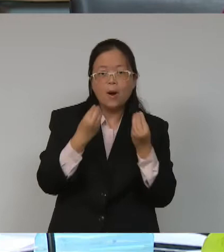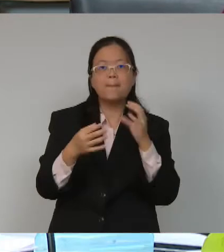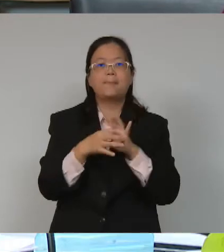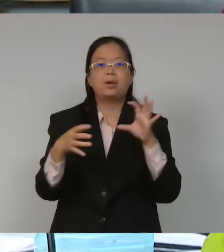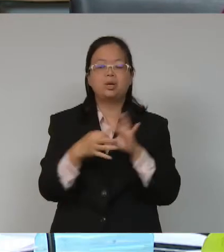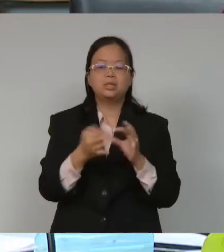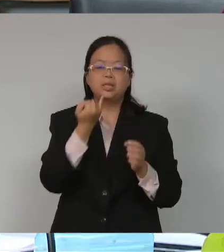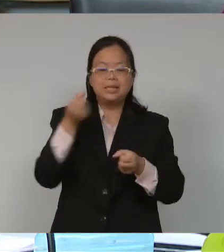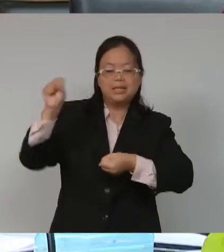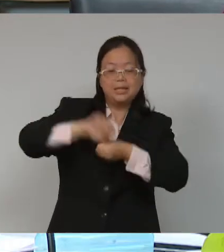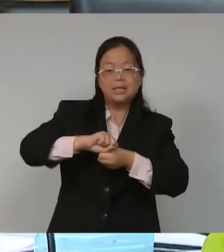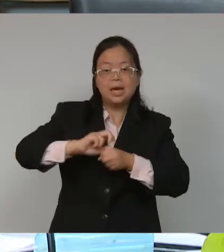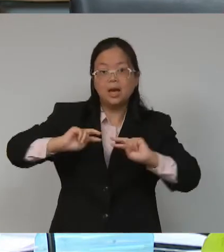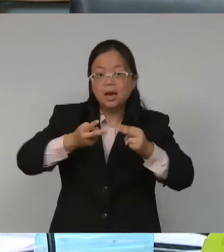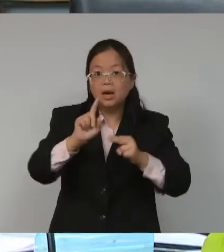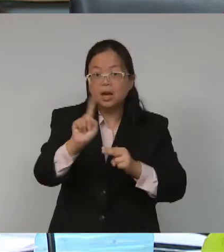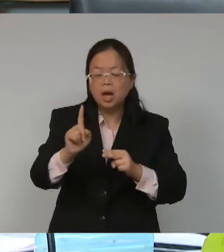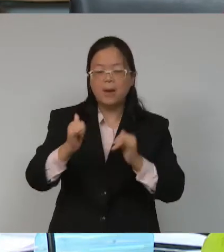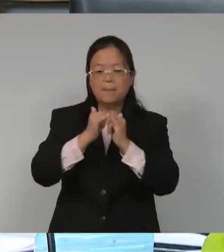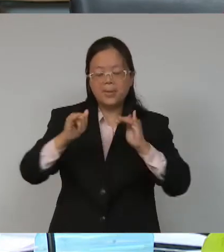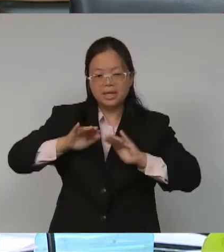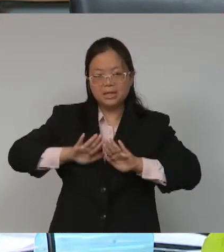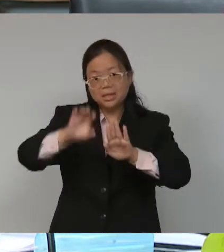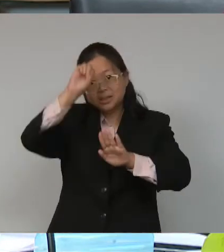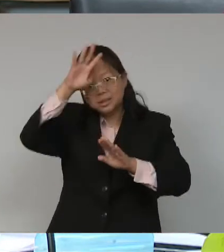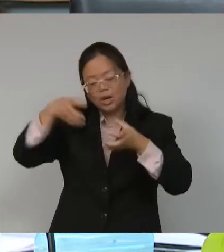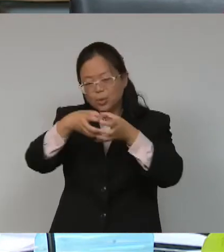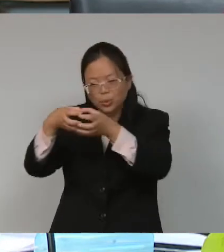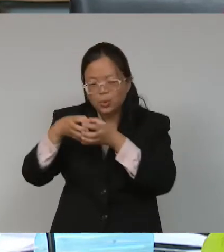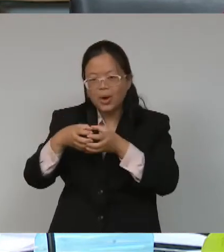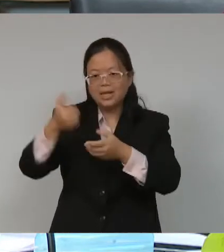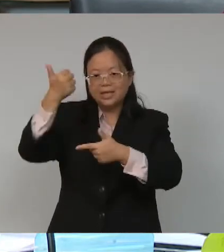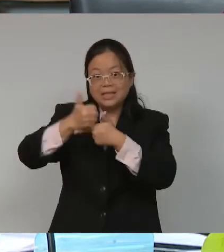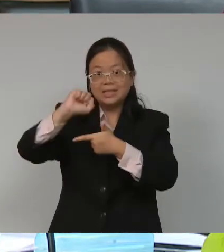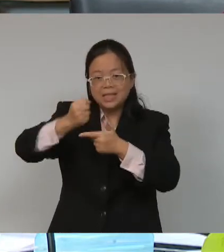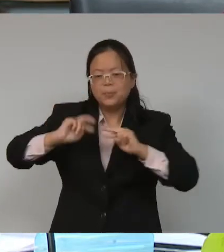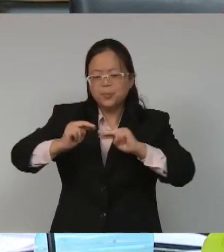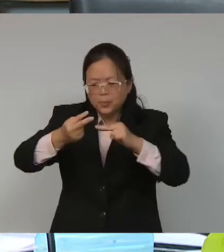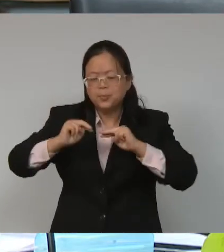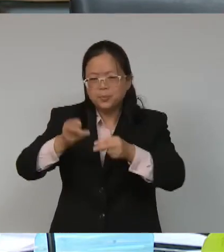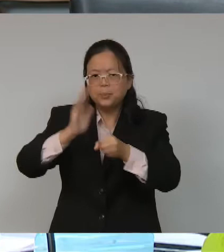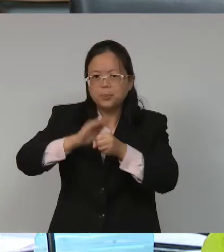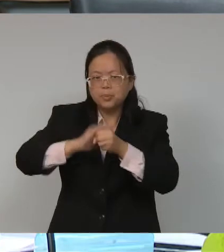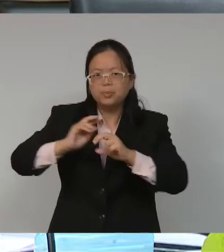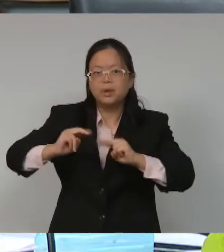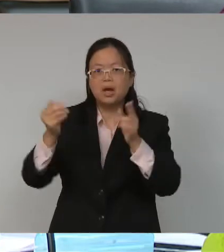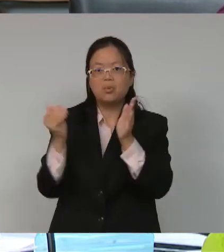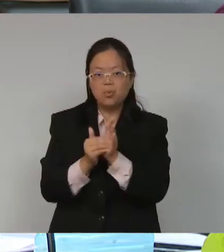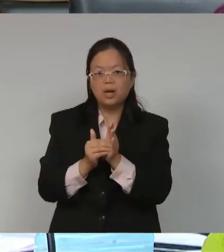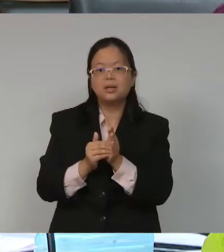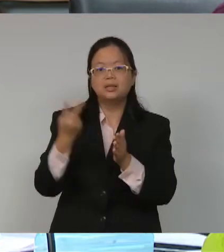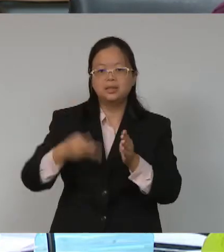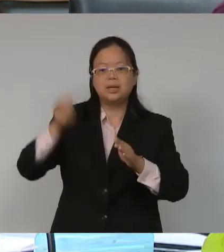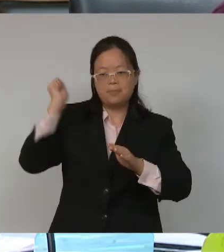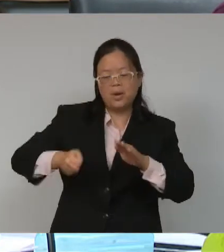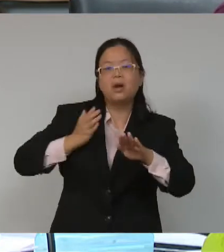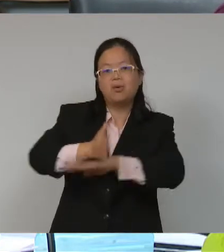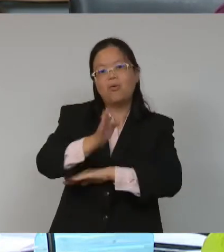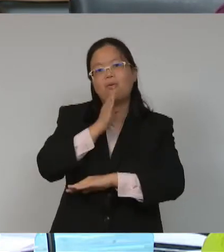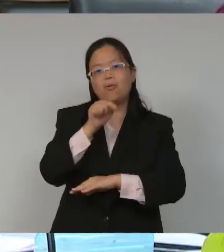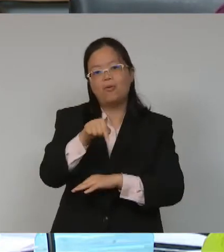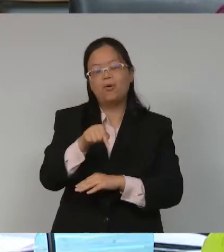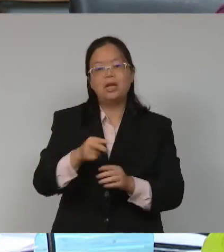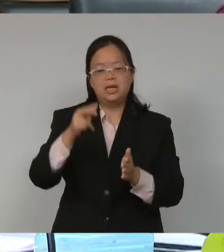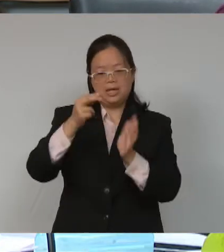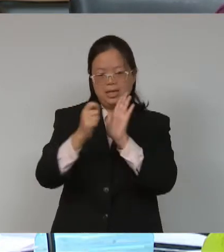团的建立啊哦。因为你中央刚讲民进党，也许他说立法院民进党团不代表民进党啊，如果要